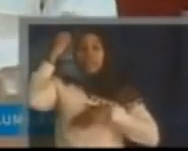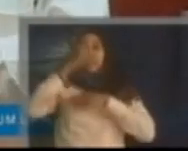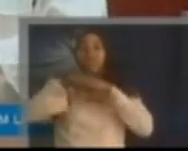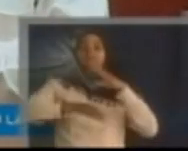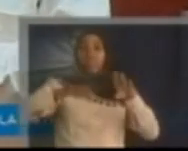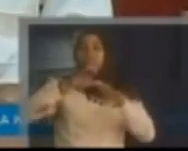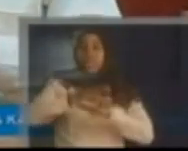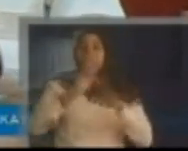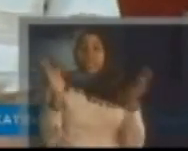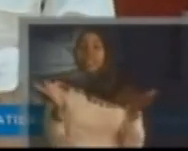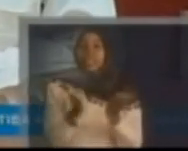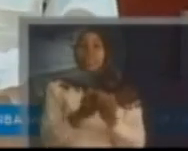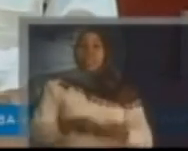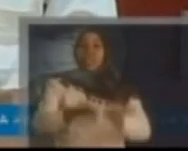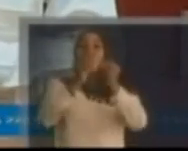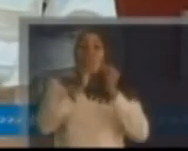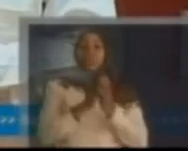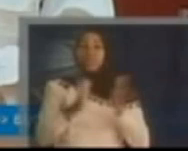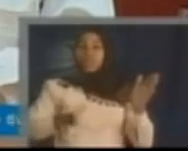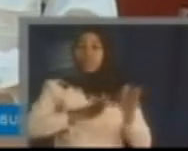naomba nichukue nafasi hii tena kukushukuru